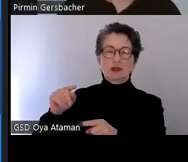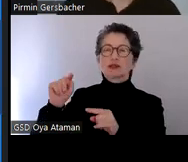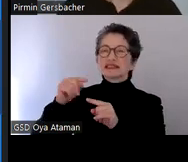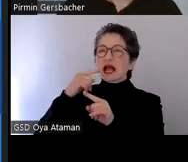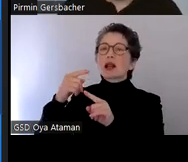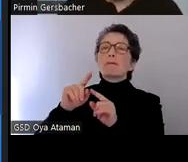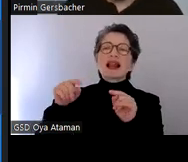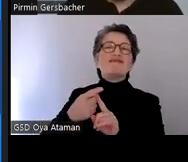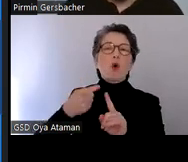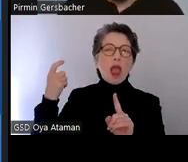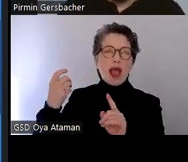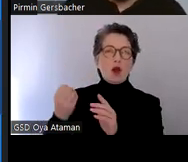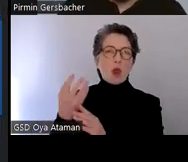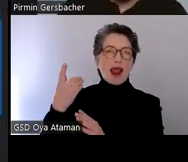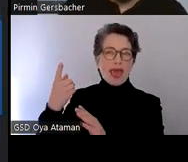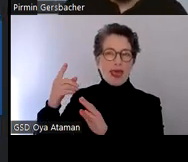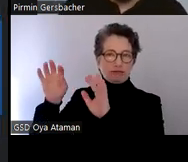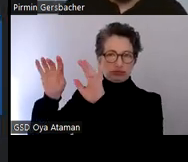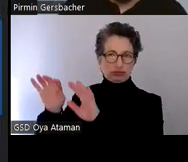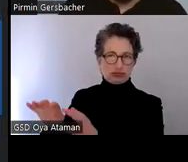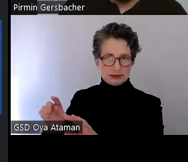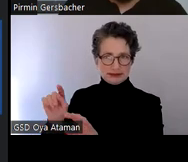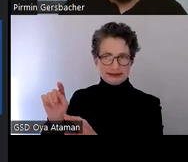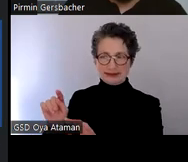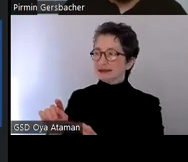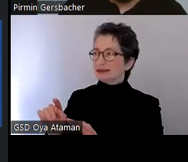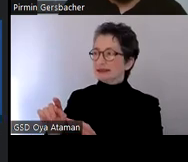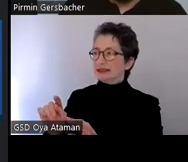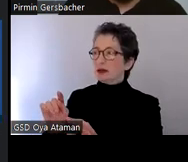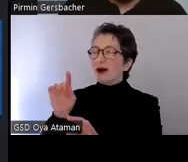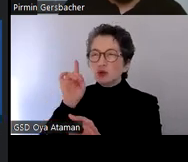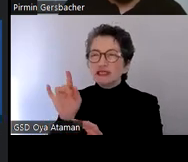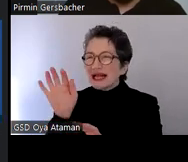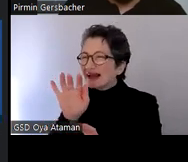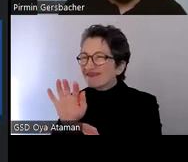herkommt. Und im Prinzip müsste jetzt hier irgendwo